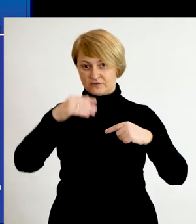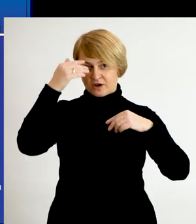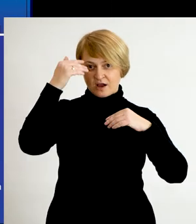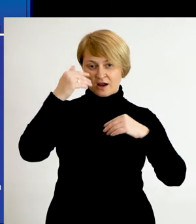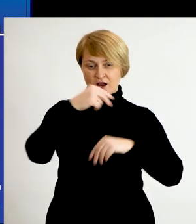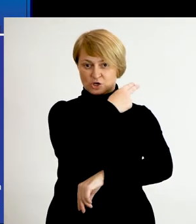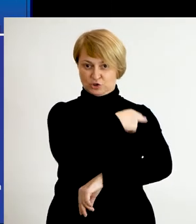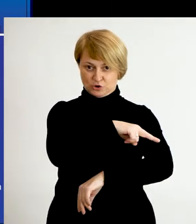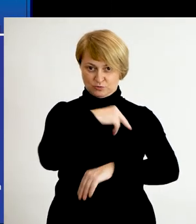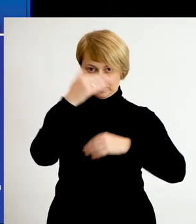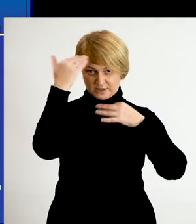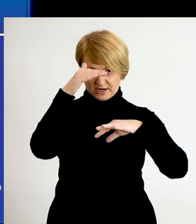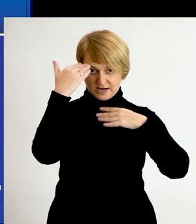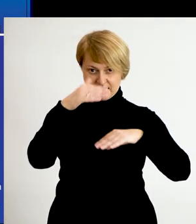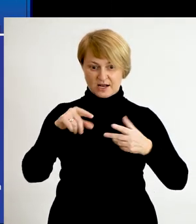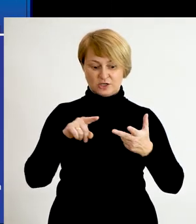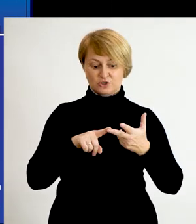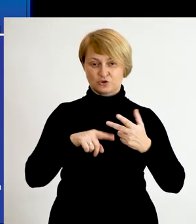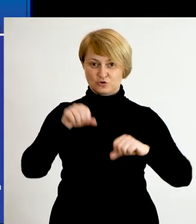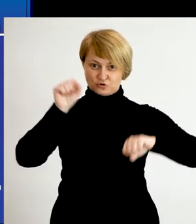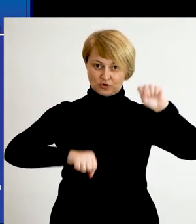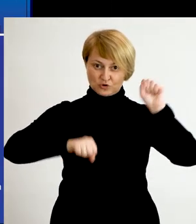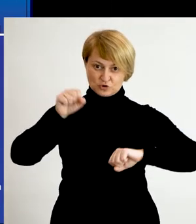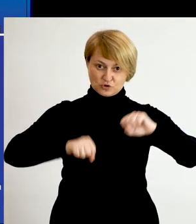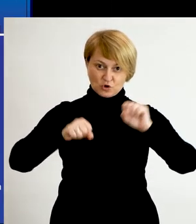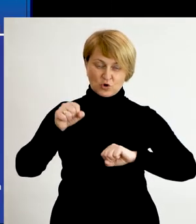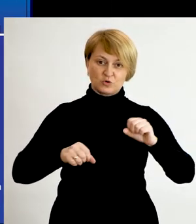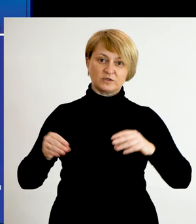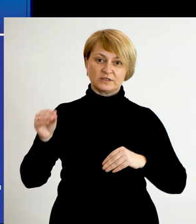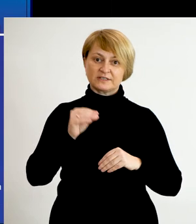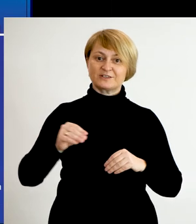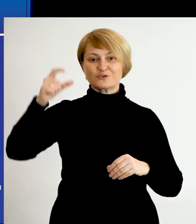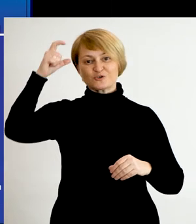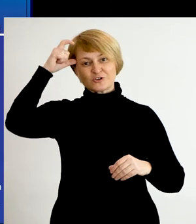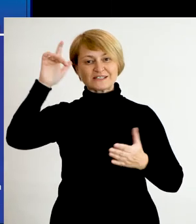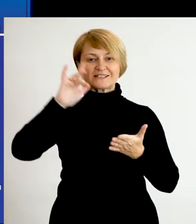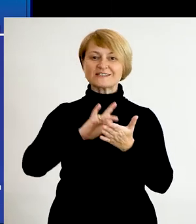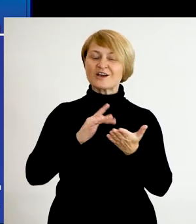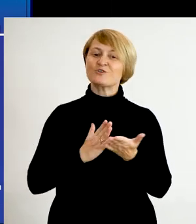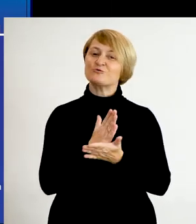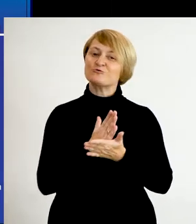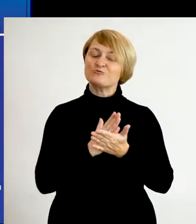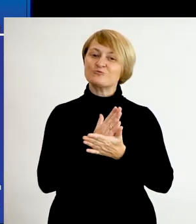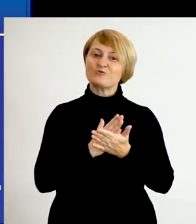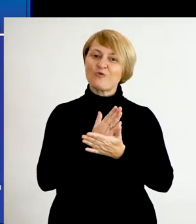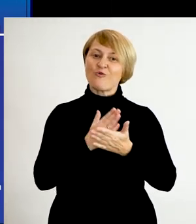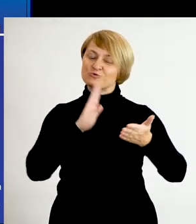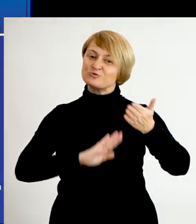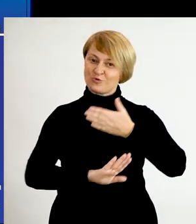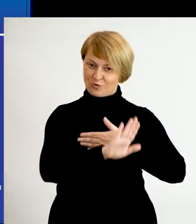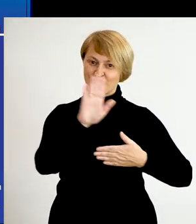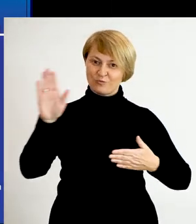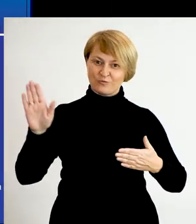szpitala czy sądu, no i przede wszystkim do powstającego po sąsiedzku Centrum Usług Publicznych,